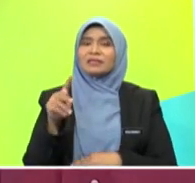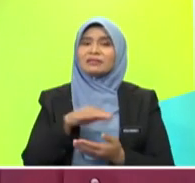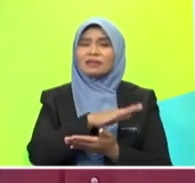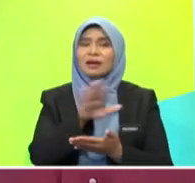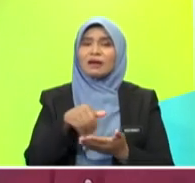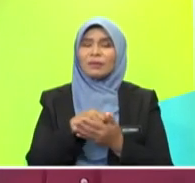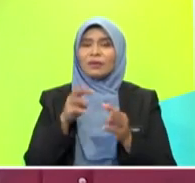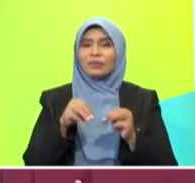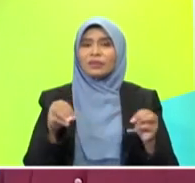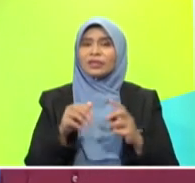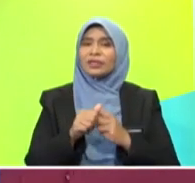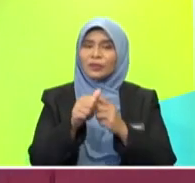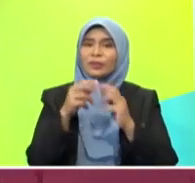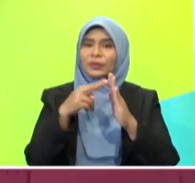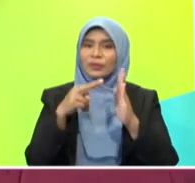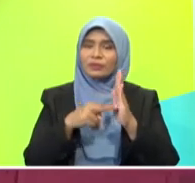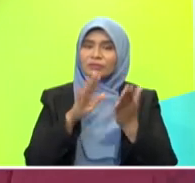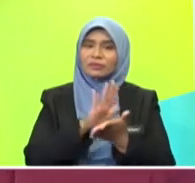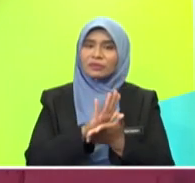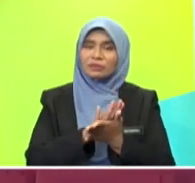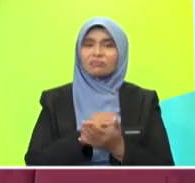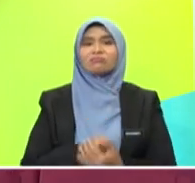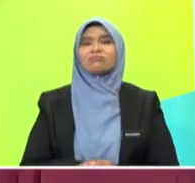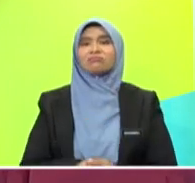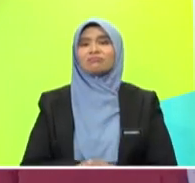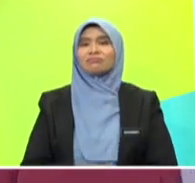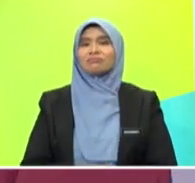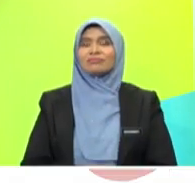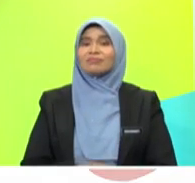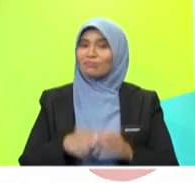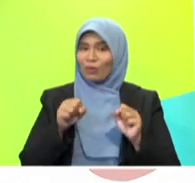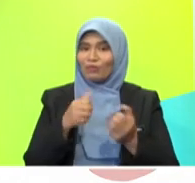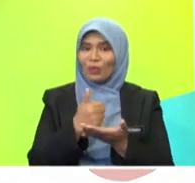peraturan sekolah kamu bacakan